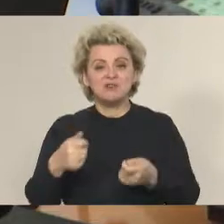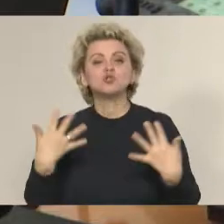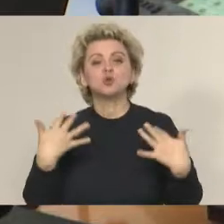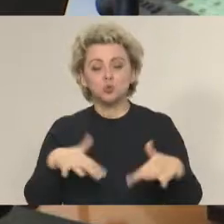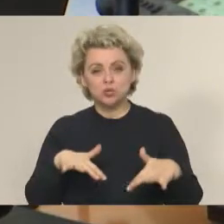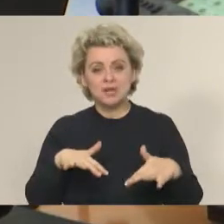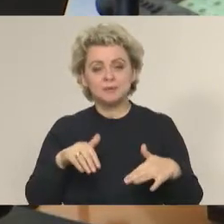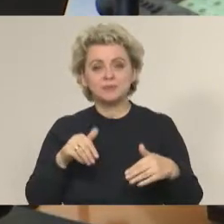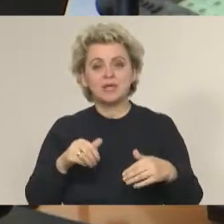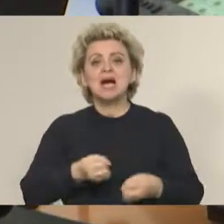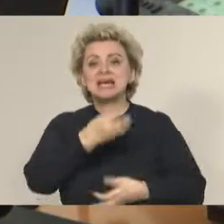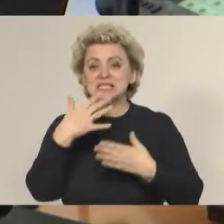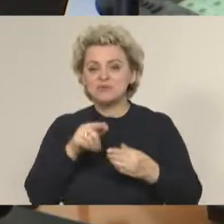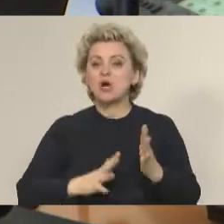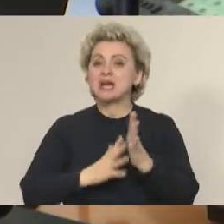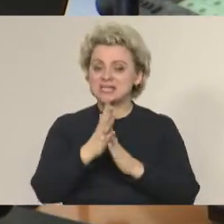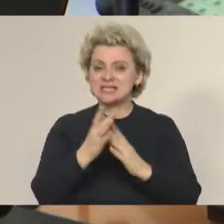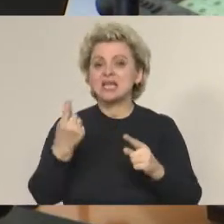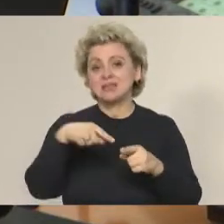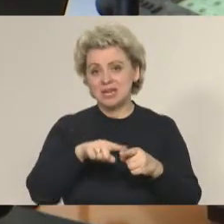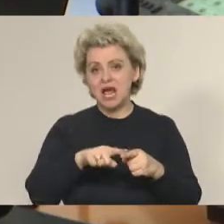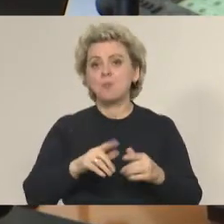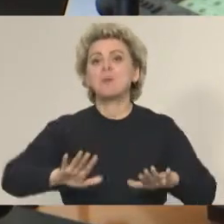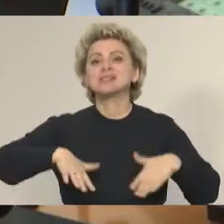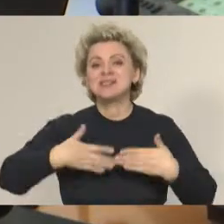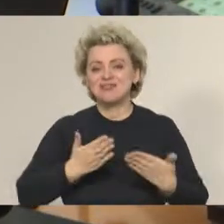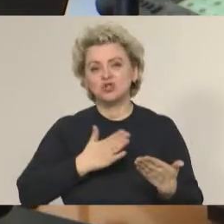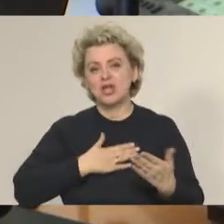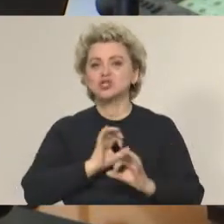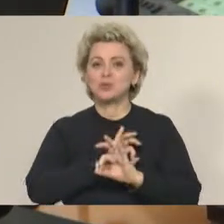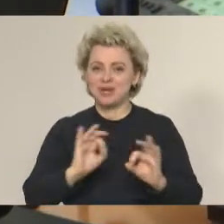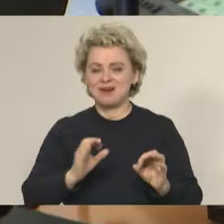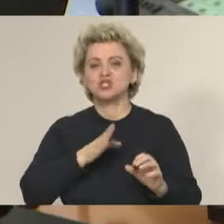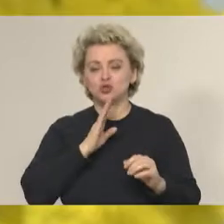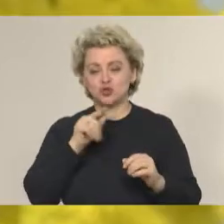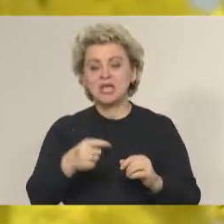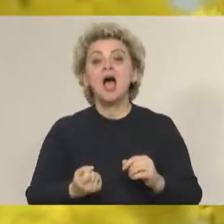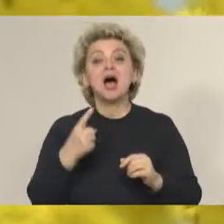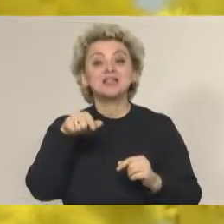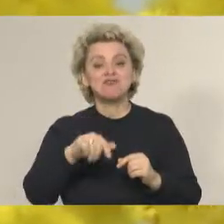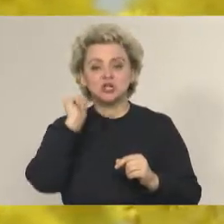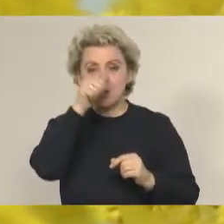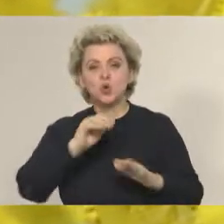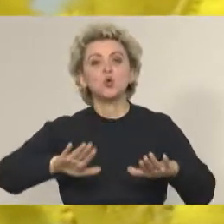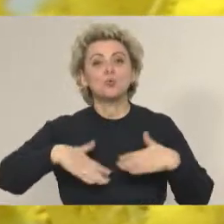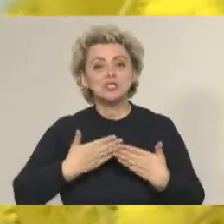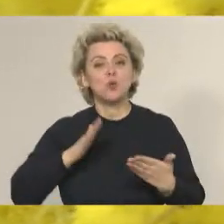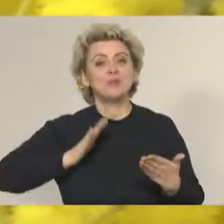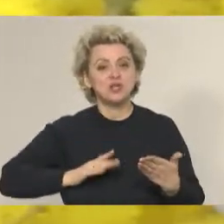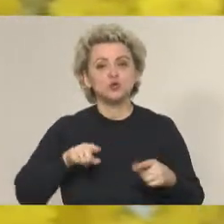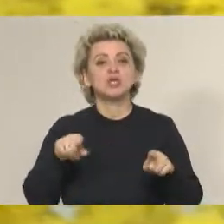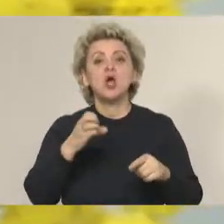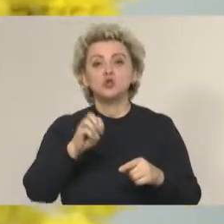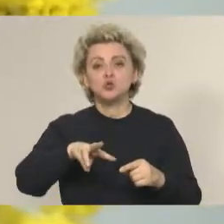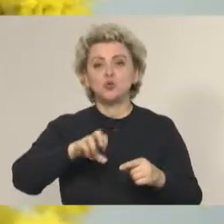уже расцветшие растения для поздравления наших прекрасных женщин. Однако в этом году поздравлять придется все